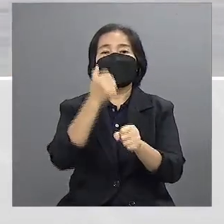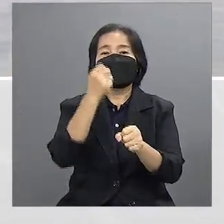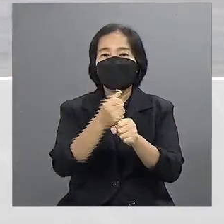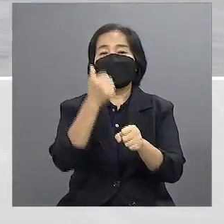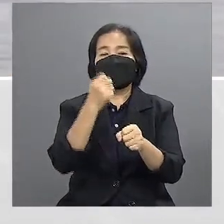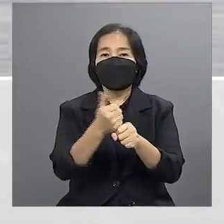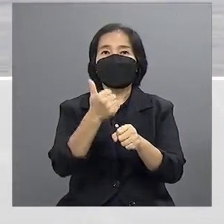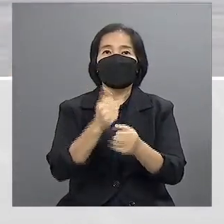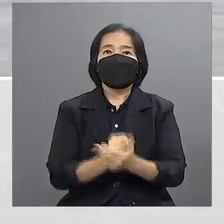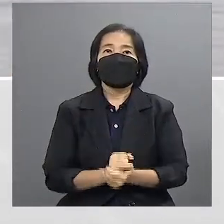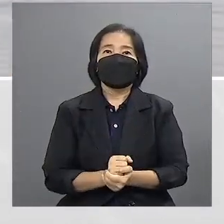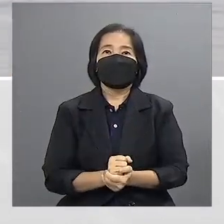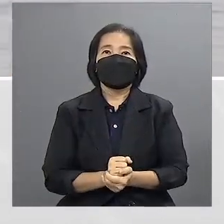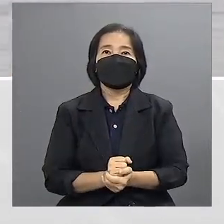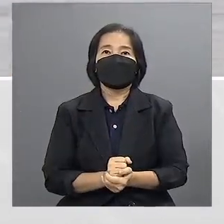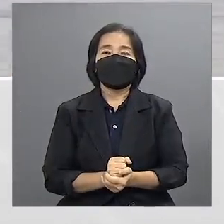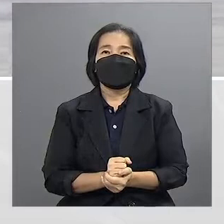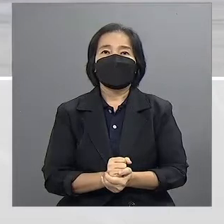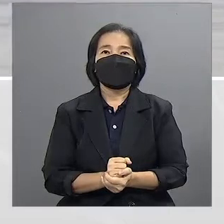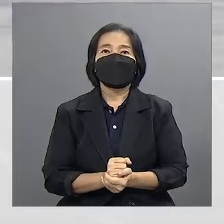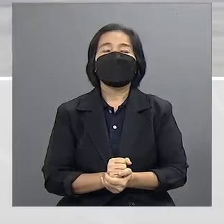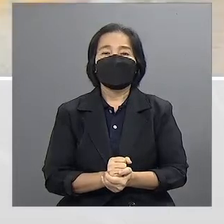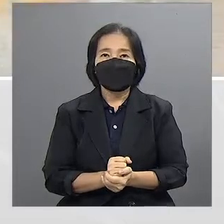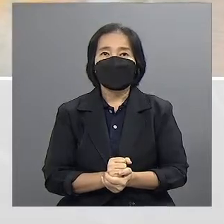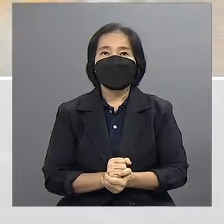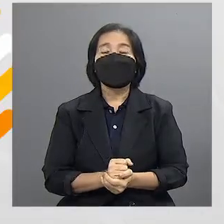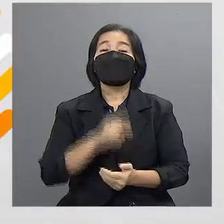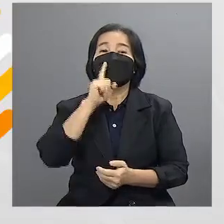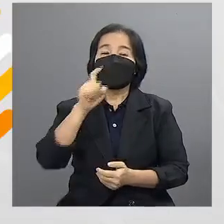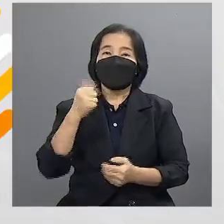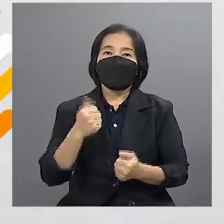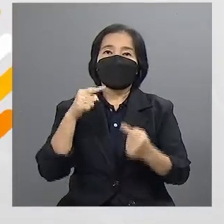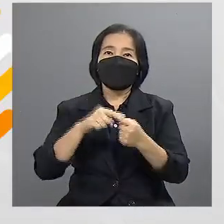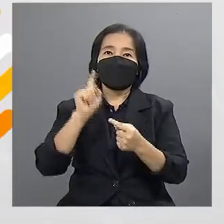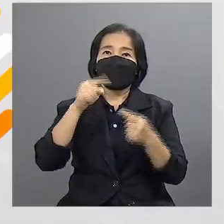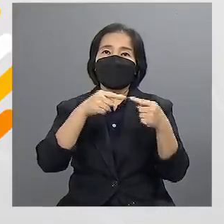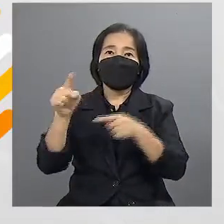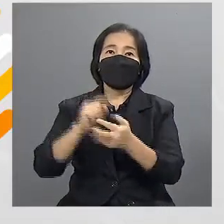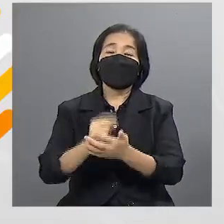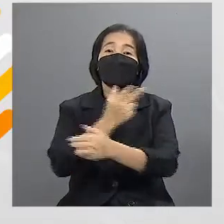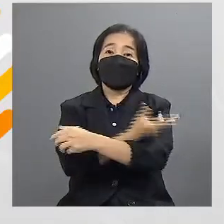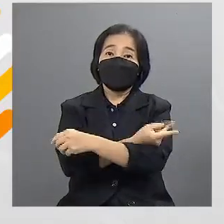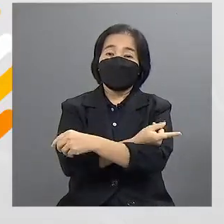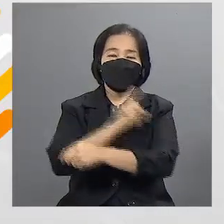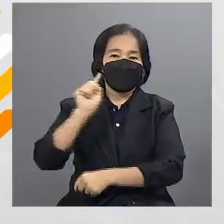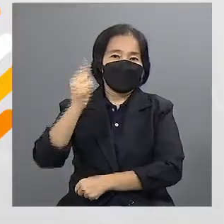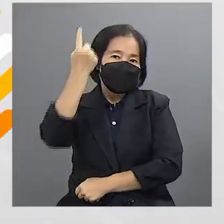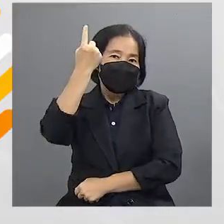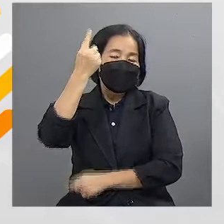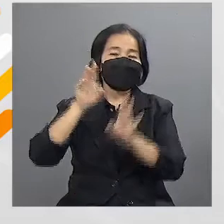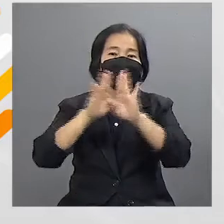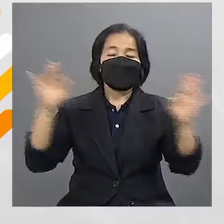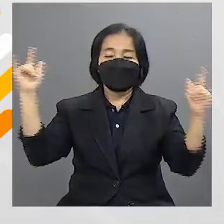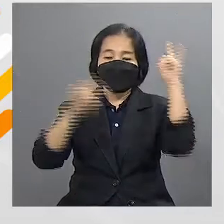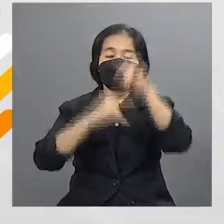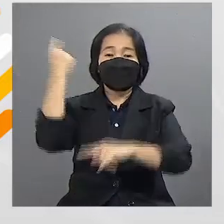สะทเนื่องค่ พี่วชิครัอยนต้องถามพี่วิชิตต่อค่ะพูเก็คือเซ็บแรกของการทองเที่วไยและท่เทวฝงอนามั